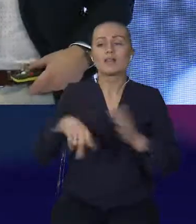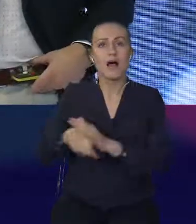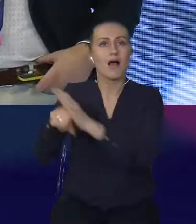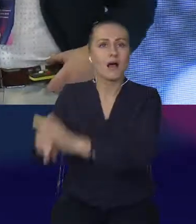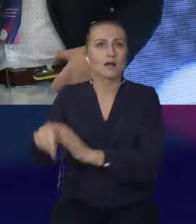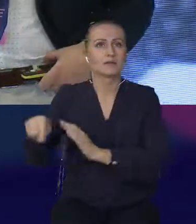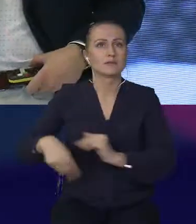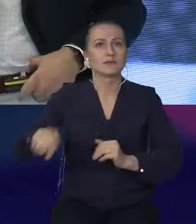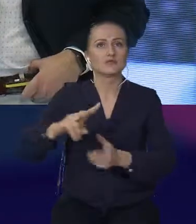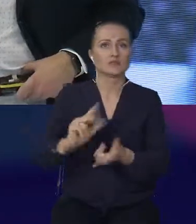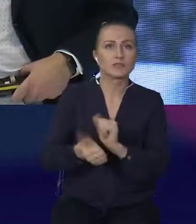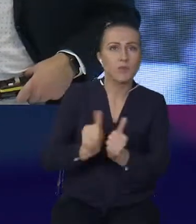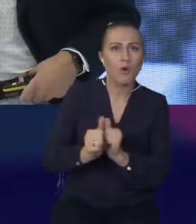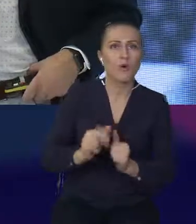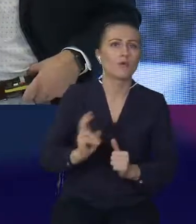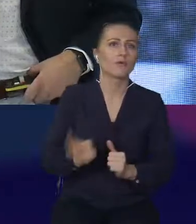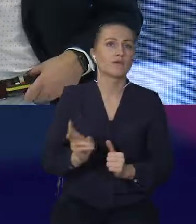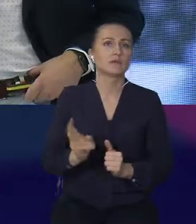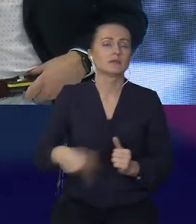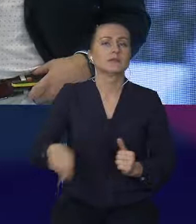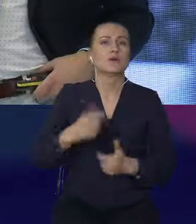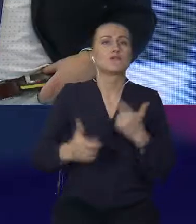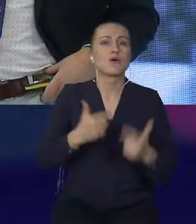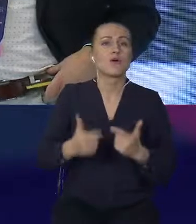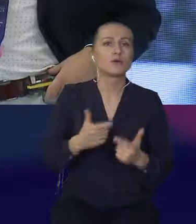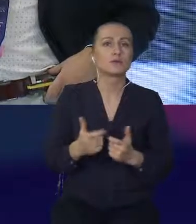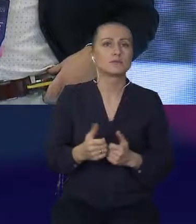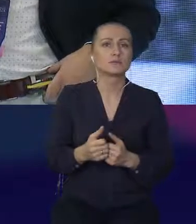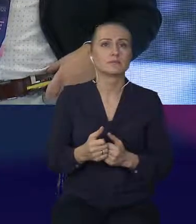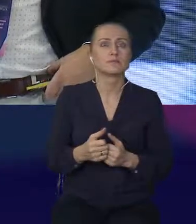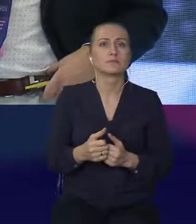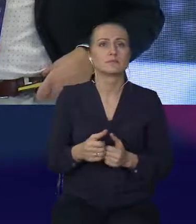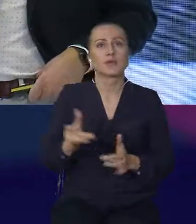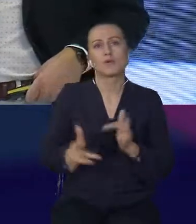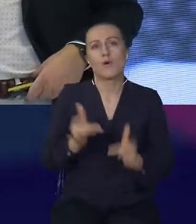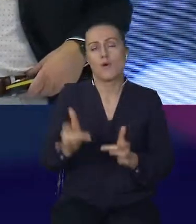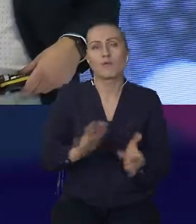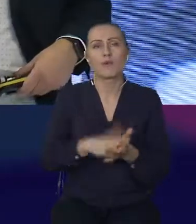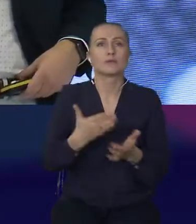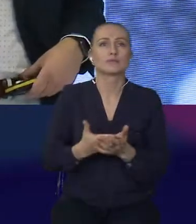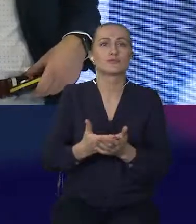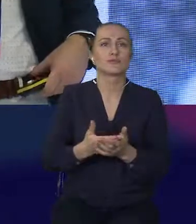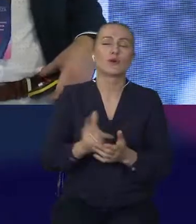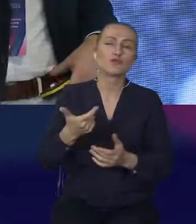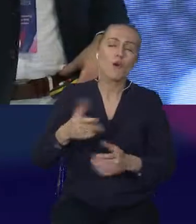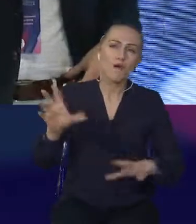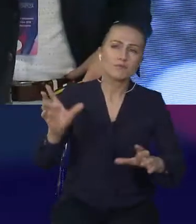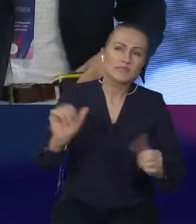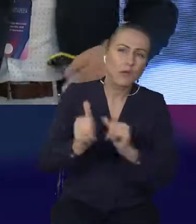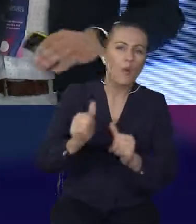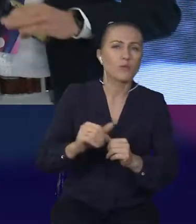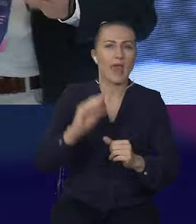dla sportowców, do ram, jeśli chodzi o zastosowania bardziej ekstremalne.